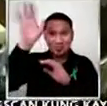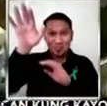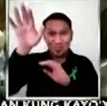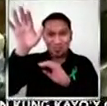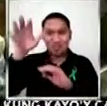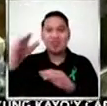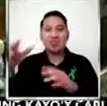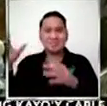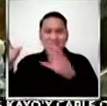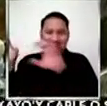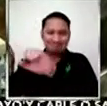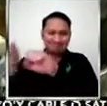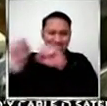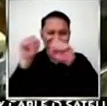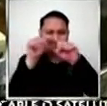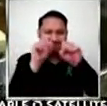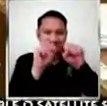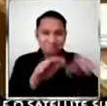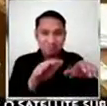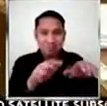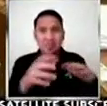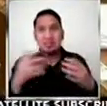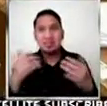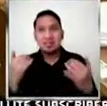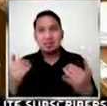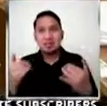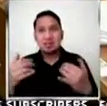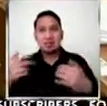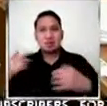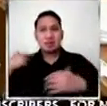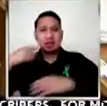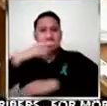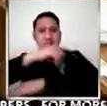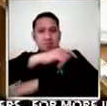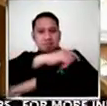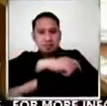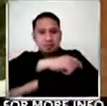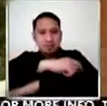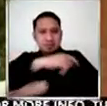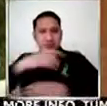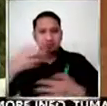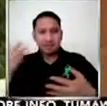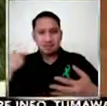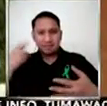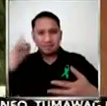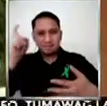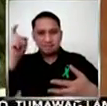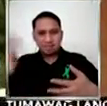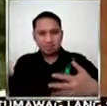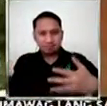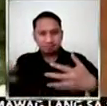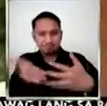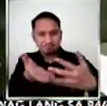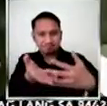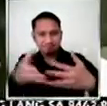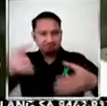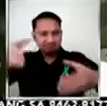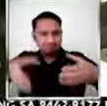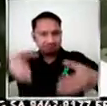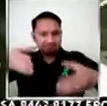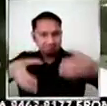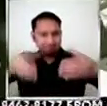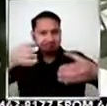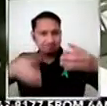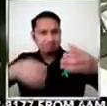nahuli. Nagtayo ng inquest desk sa mga pulis para mapabilis ang pagsampa sa mga nahuli sa reklamong paglabag sa city